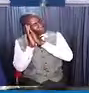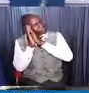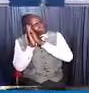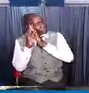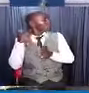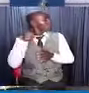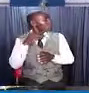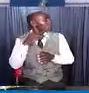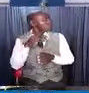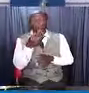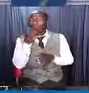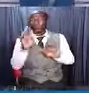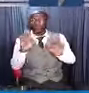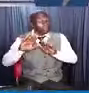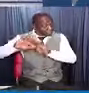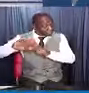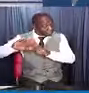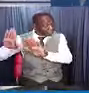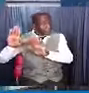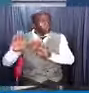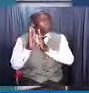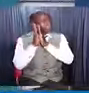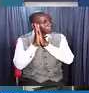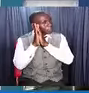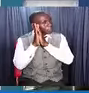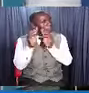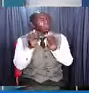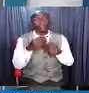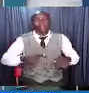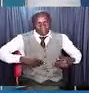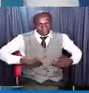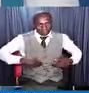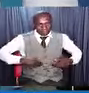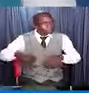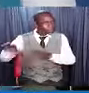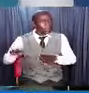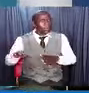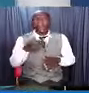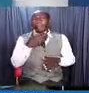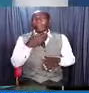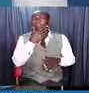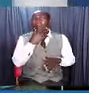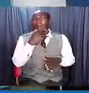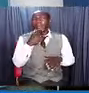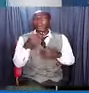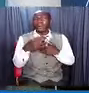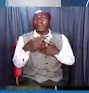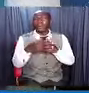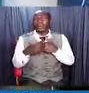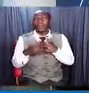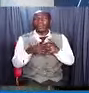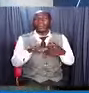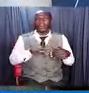njaa. Let him stay hungry. Muache alale na njaa. Let him stay hungry. Mwanamke huyo. That's a woman, not a